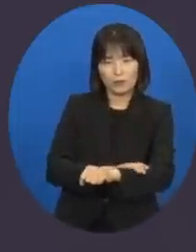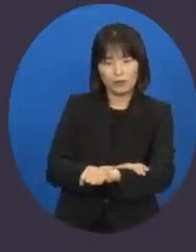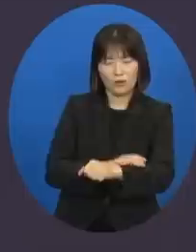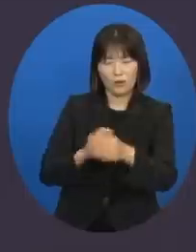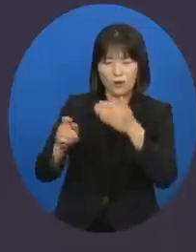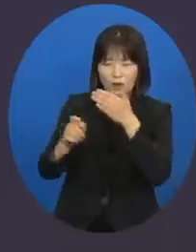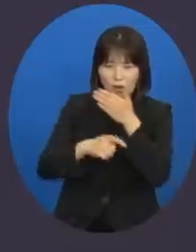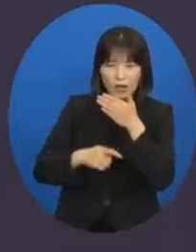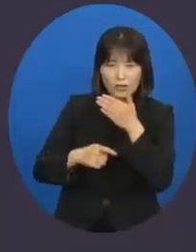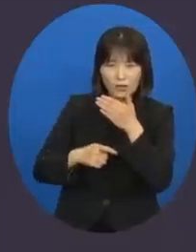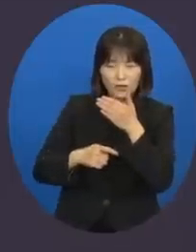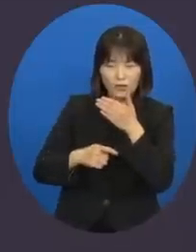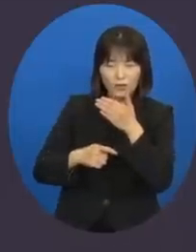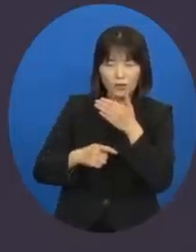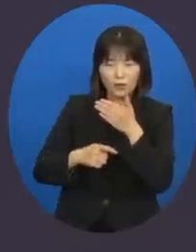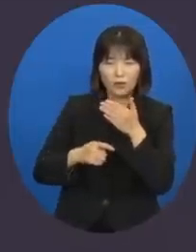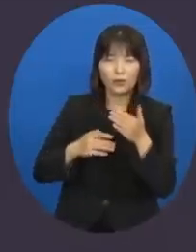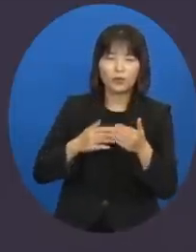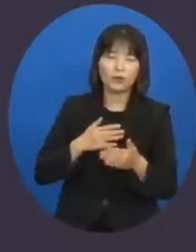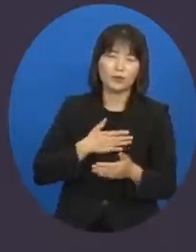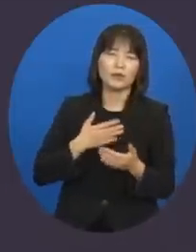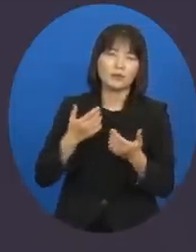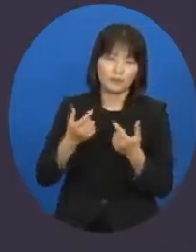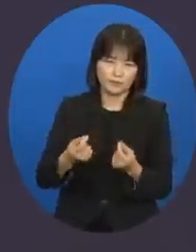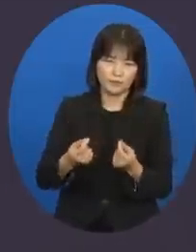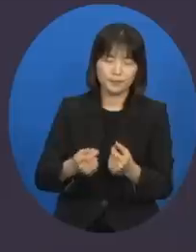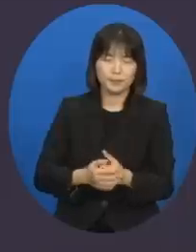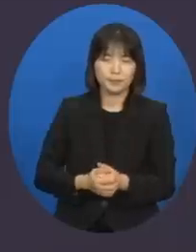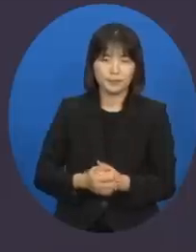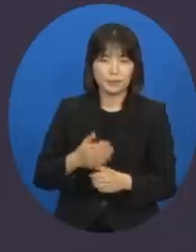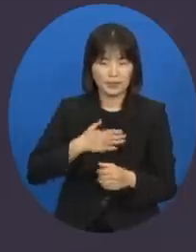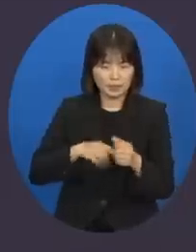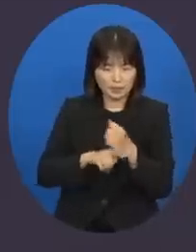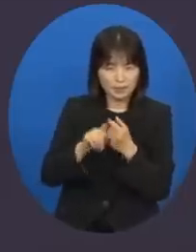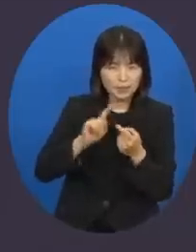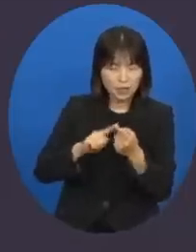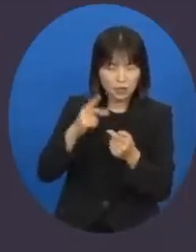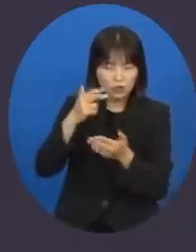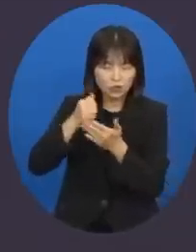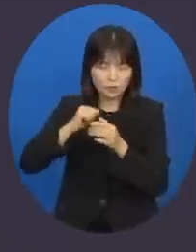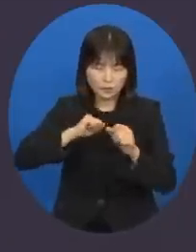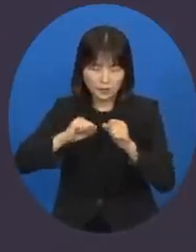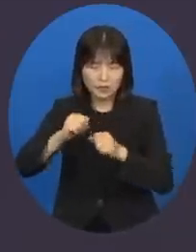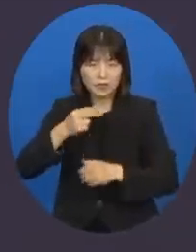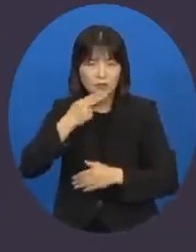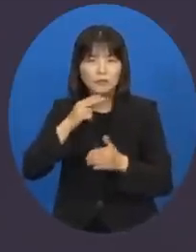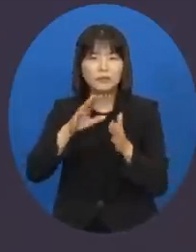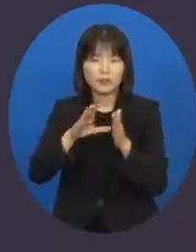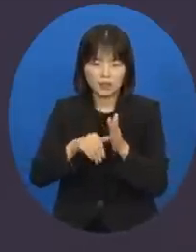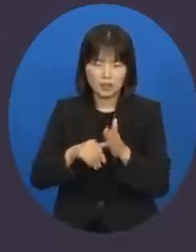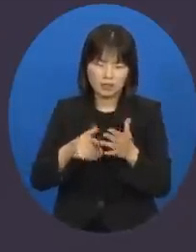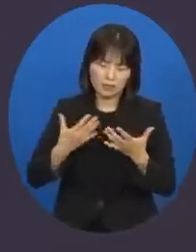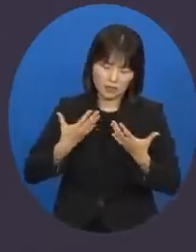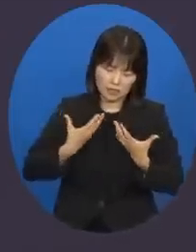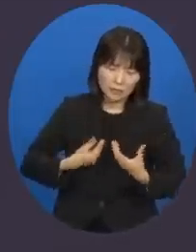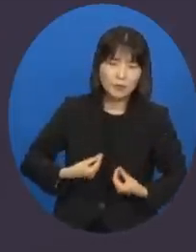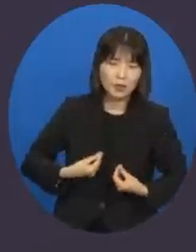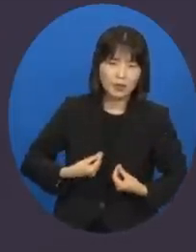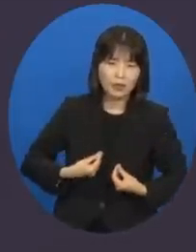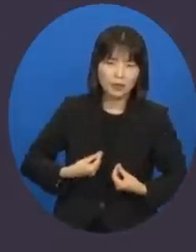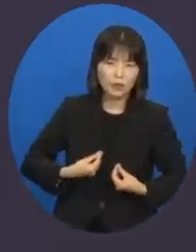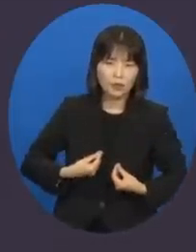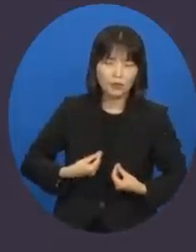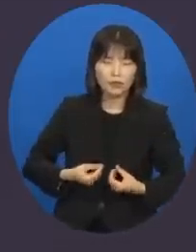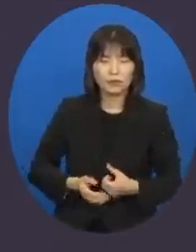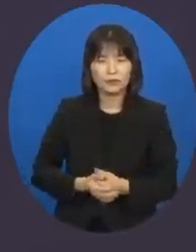강도가 저였습니다. 나의 뜻대로 주님께서 일하지 않으실 때마다 실망하고